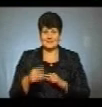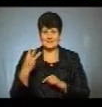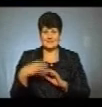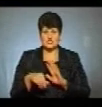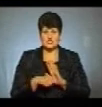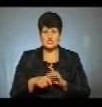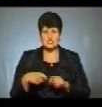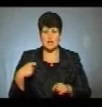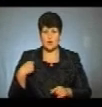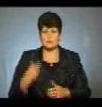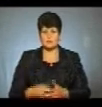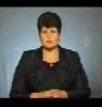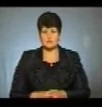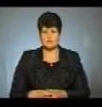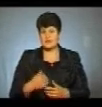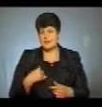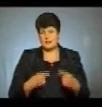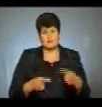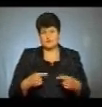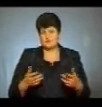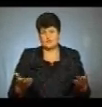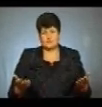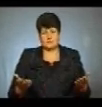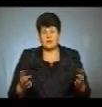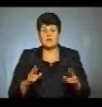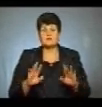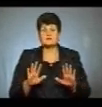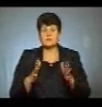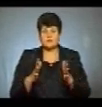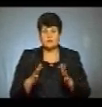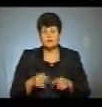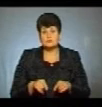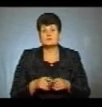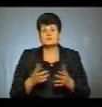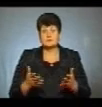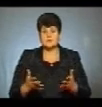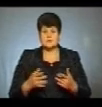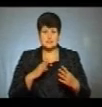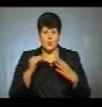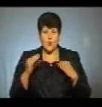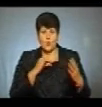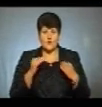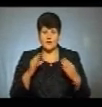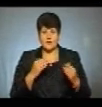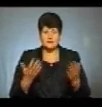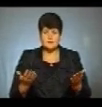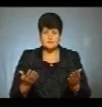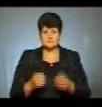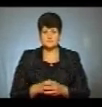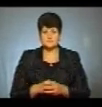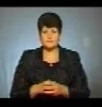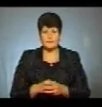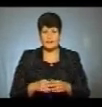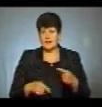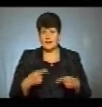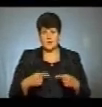36 км. Я не оспорюю. А як так сталося? Ну, бачите, заговорилися ти. Не